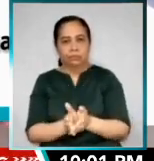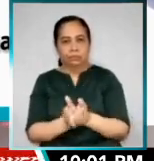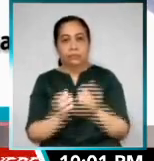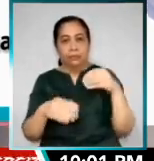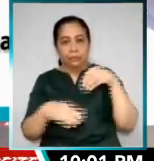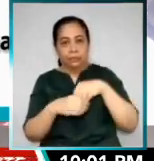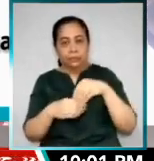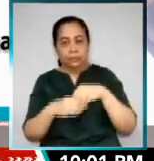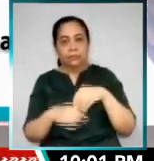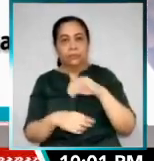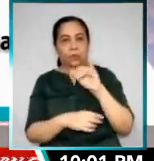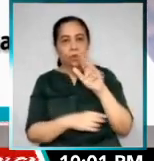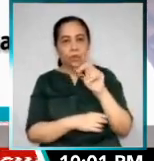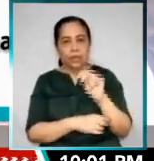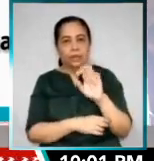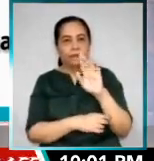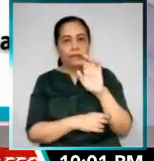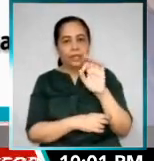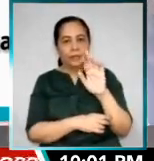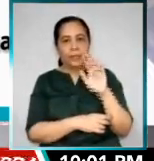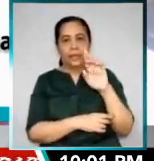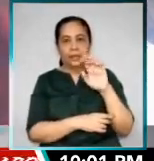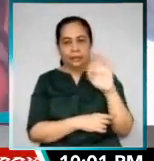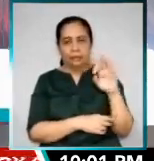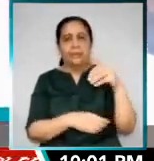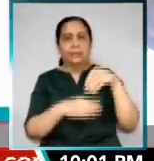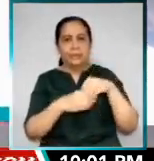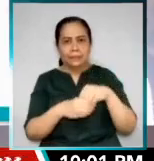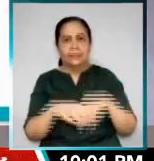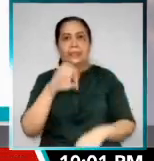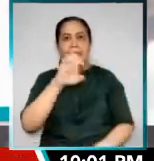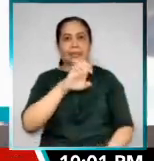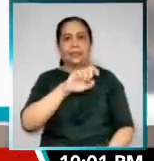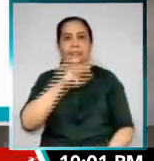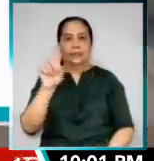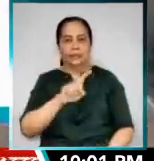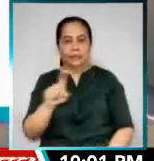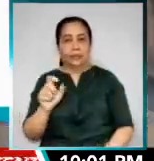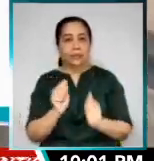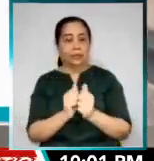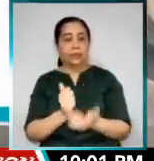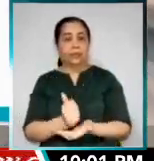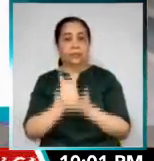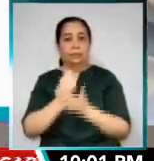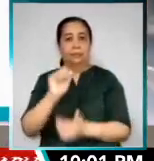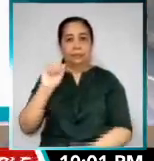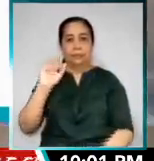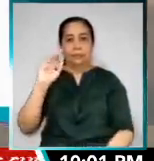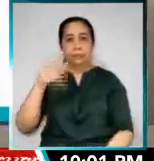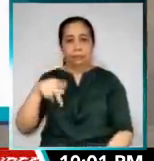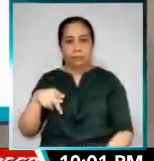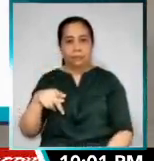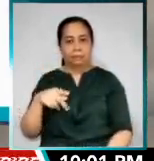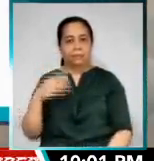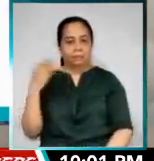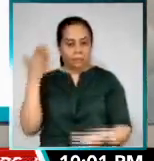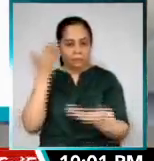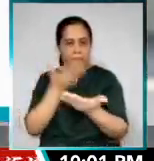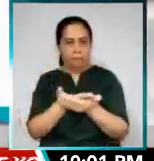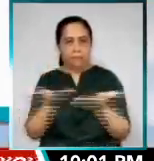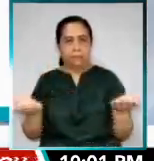sa Exclusive Economic Zone ng Pilipinas. Sa tulong ng Armed Forces of the Philippines, narating na mga